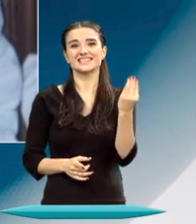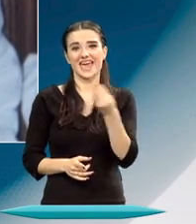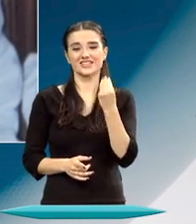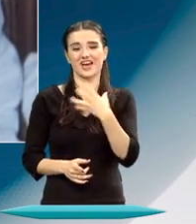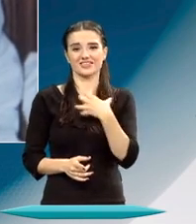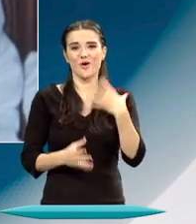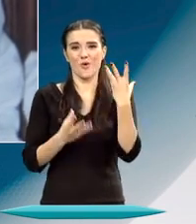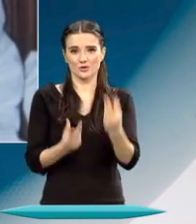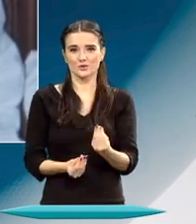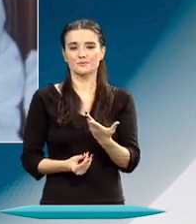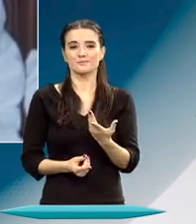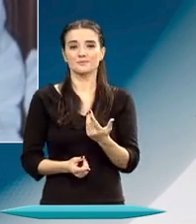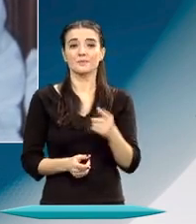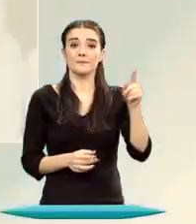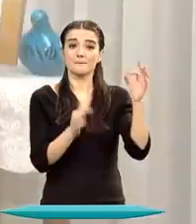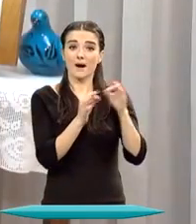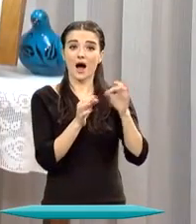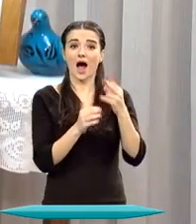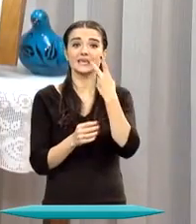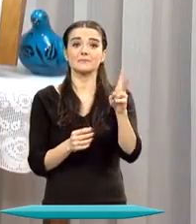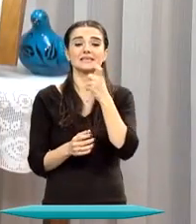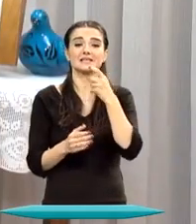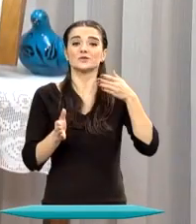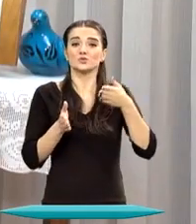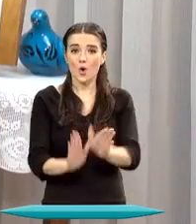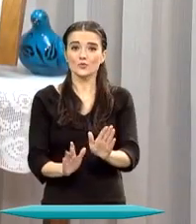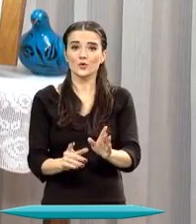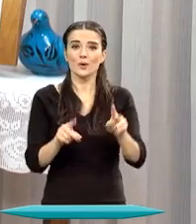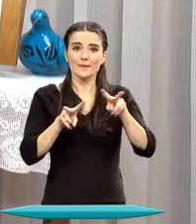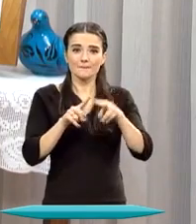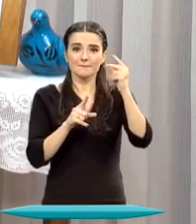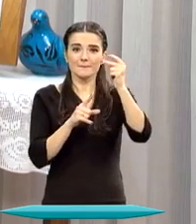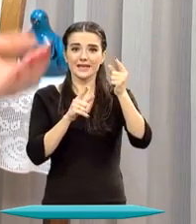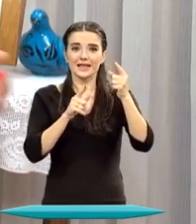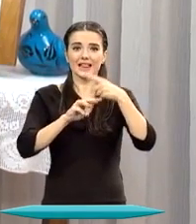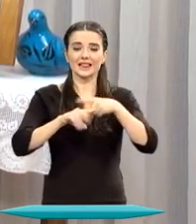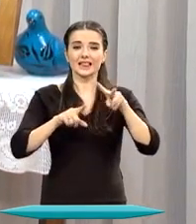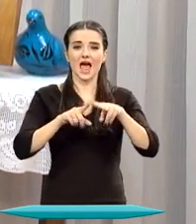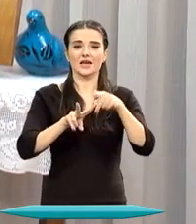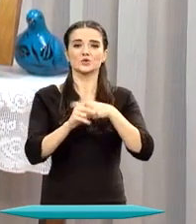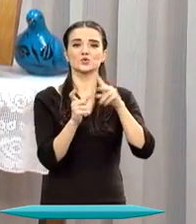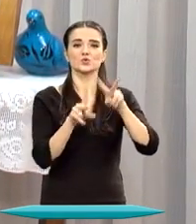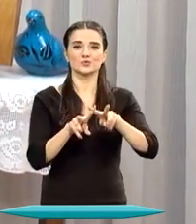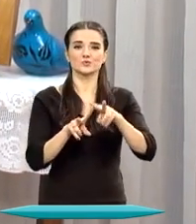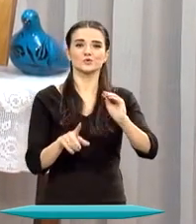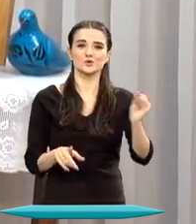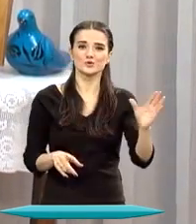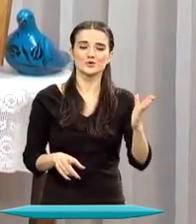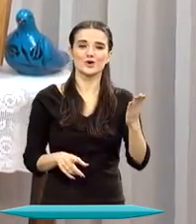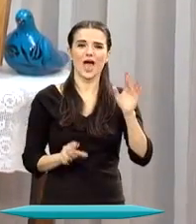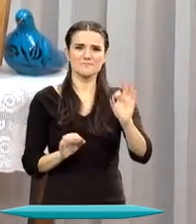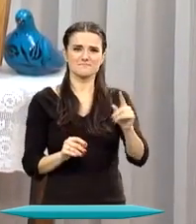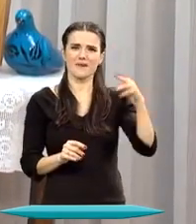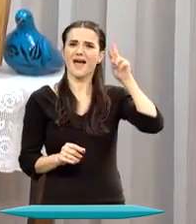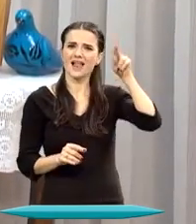Baha milenyum çocuğu, 2000 doğumlu. Biz sanki 2000 yılında doğan çocukların böyle çok üstün olacağını, farklı olacağını hayal etmiştik. Hani